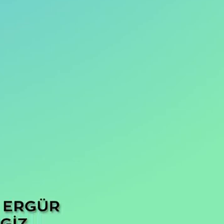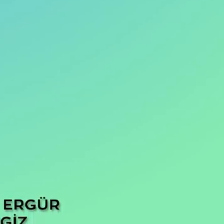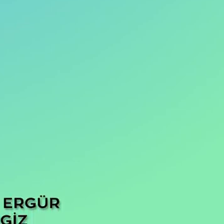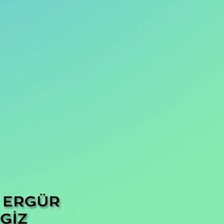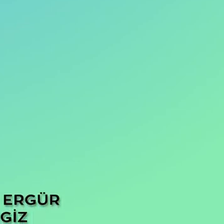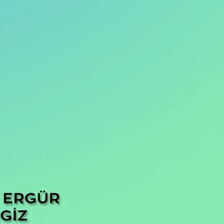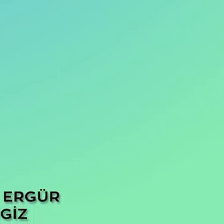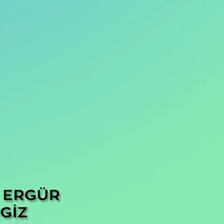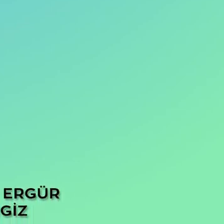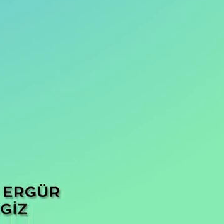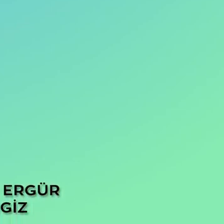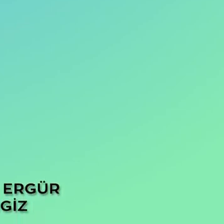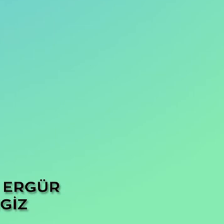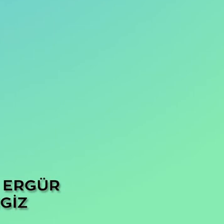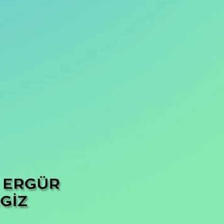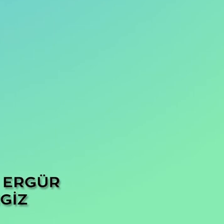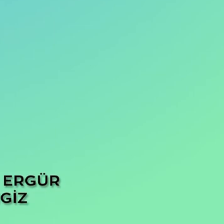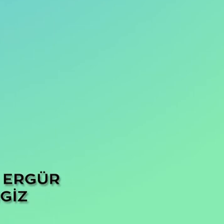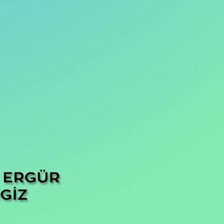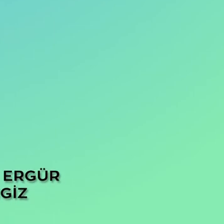aranje Töre Cengiz.